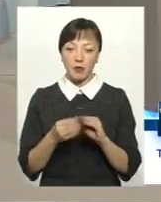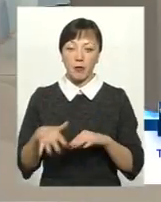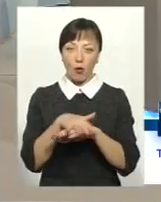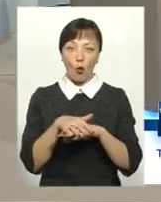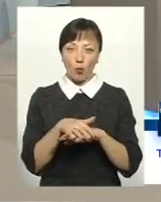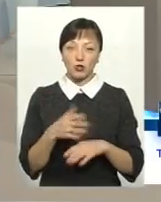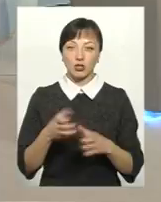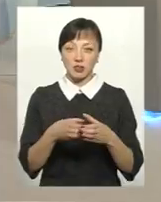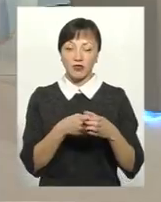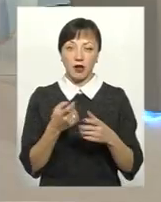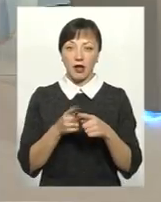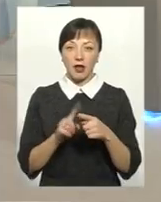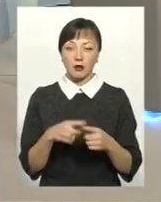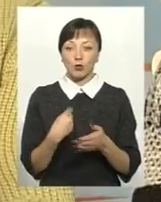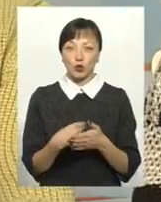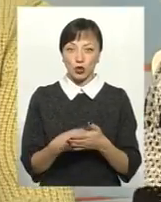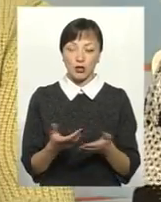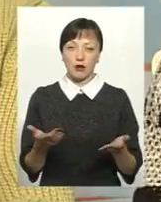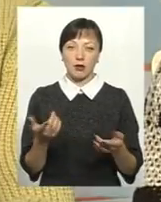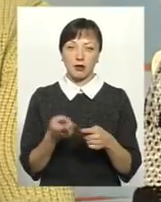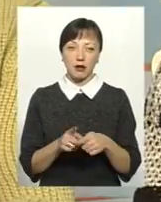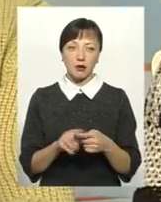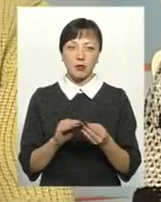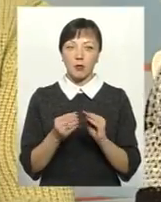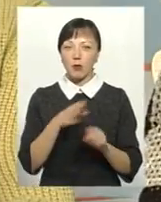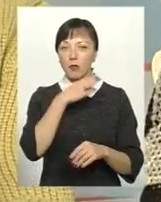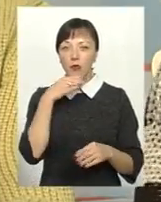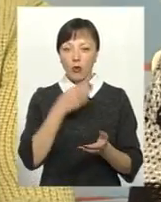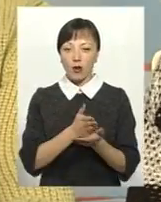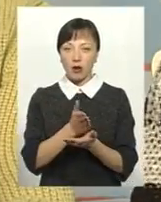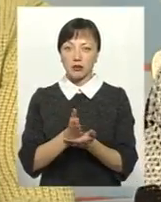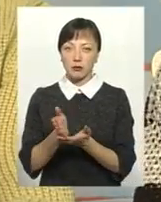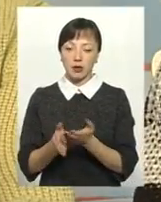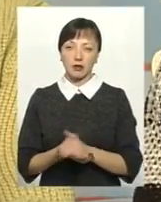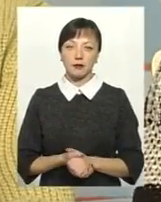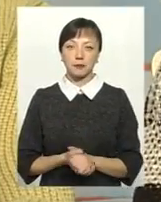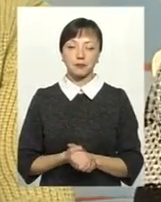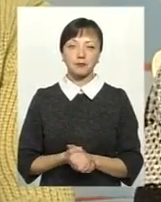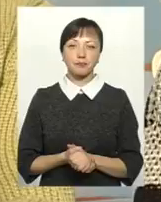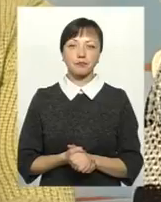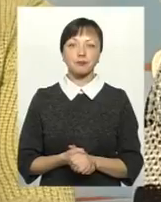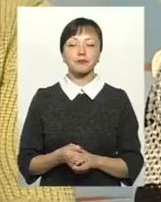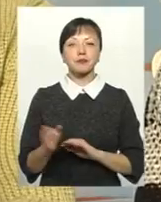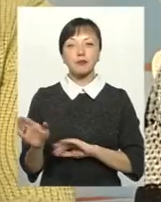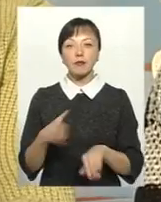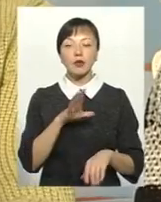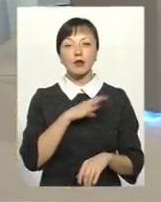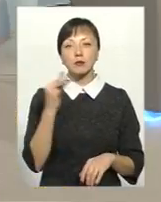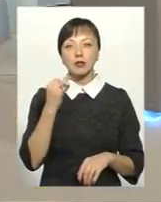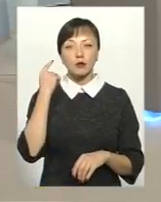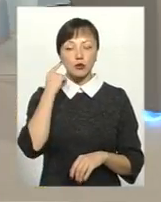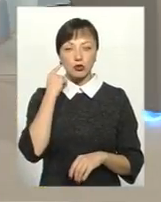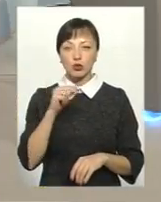общества, это проблема бюджета, это проблема многих аспектов. Було б цікаво почути,